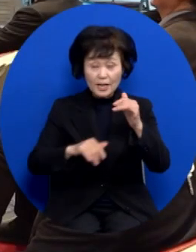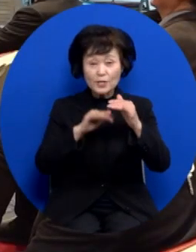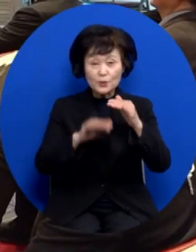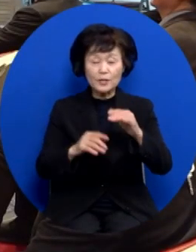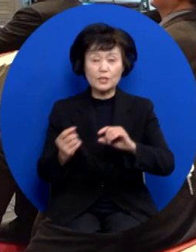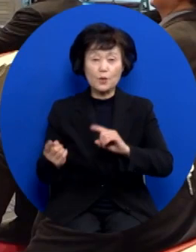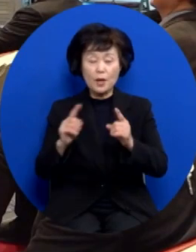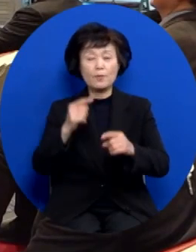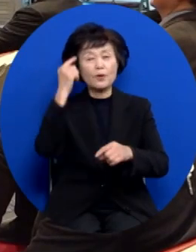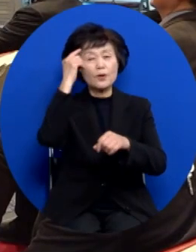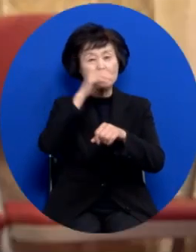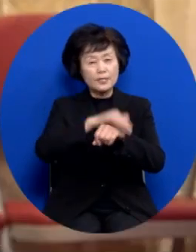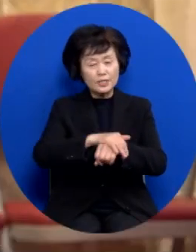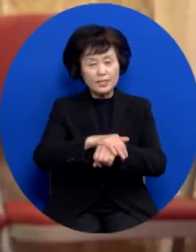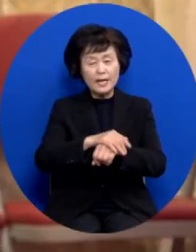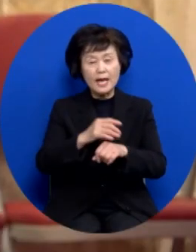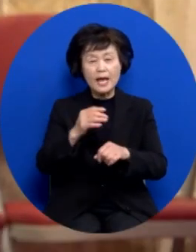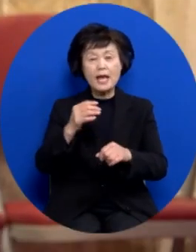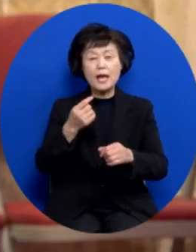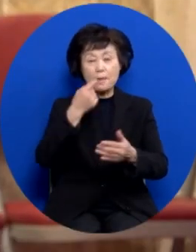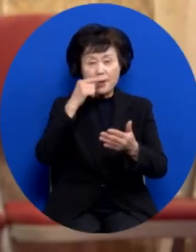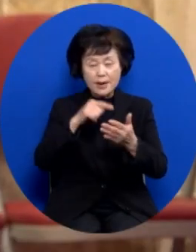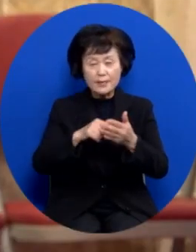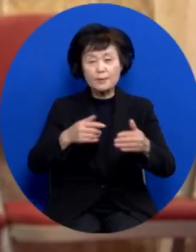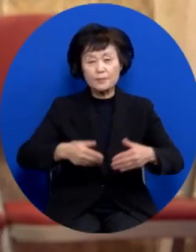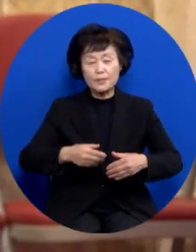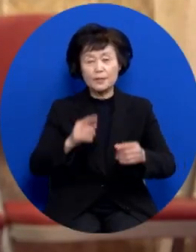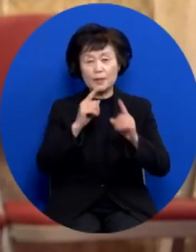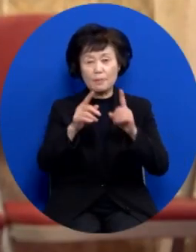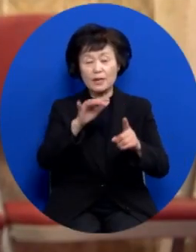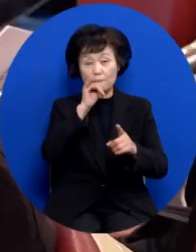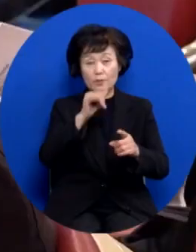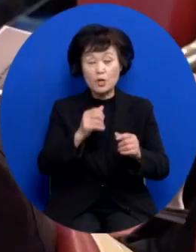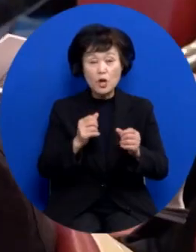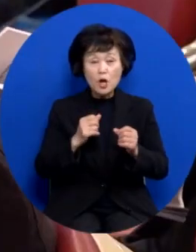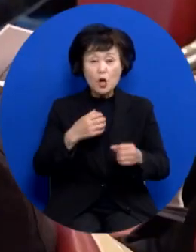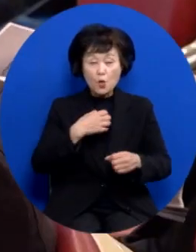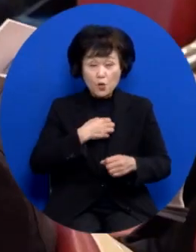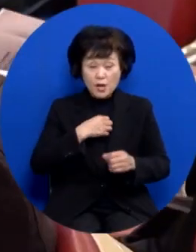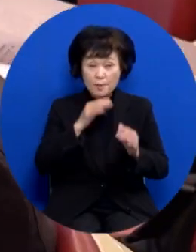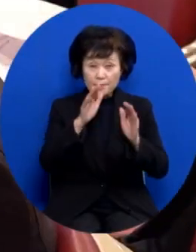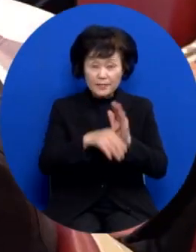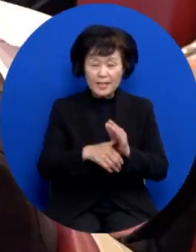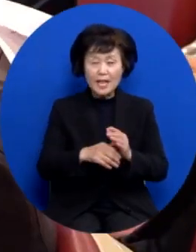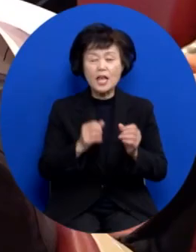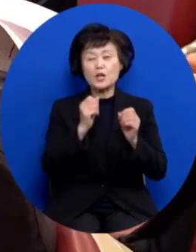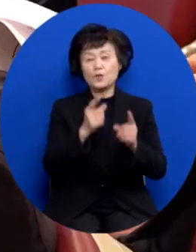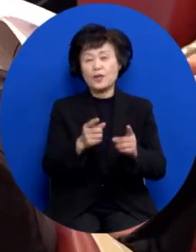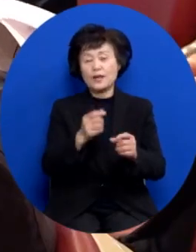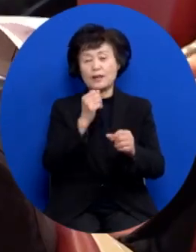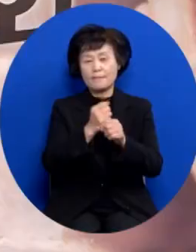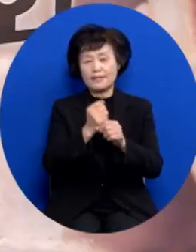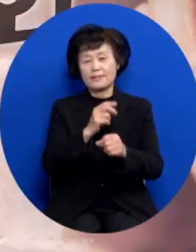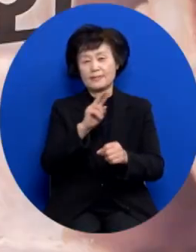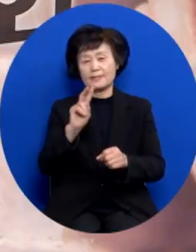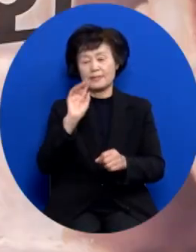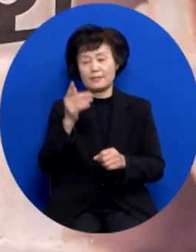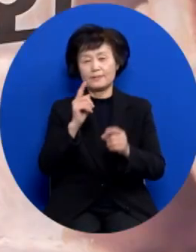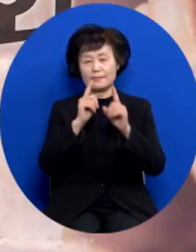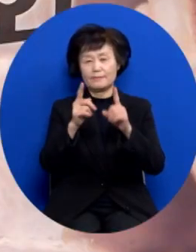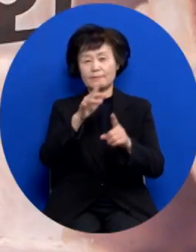한다며 한국교회가 철저한 자기반송을 통해 위기를 기회로 만드는 회복의 역사를 이뤄가야 한다고 전했습니다